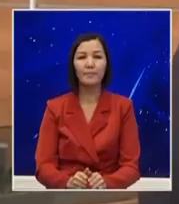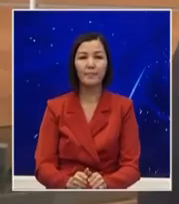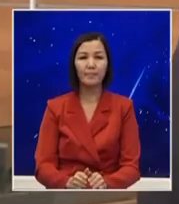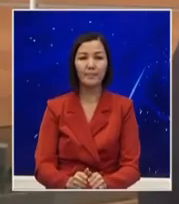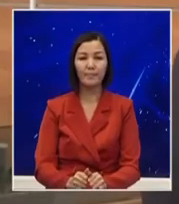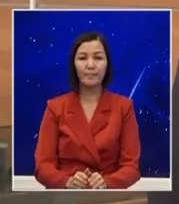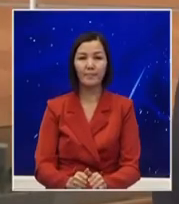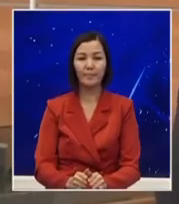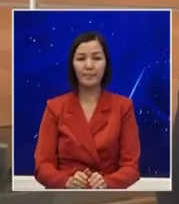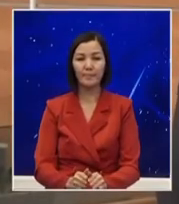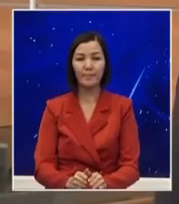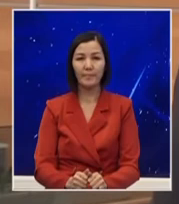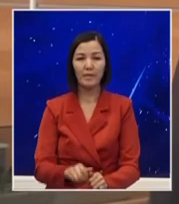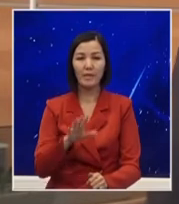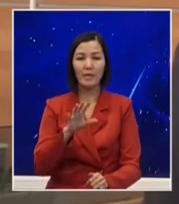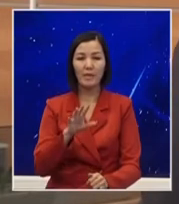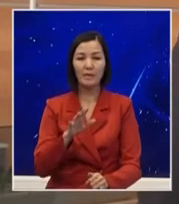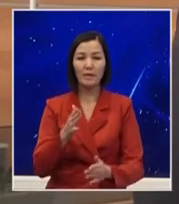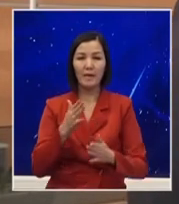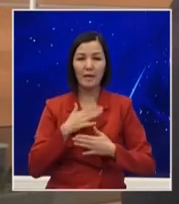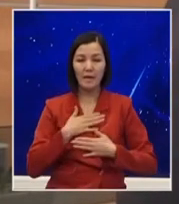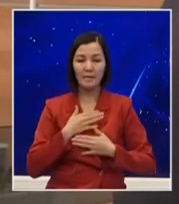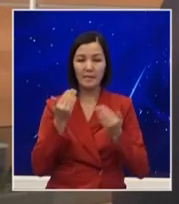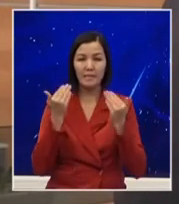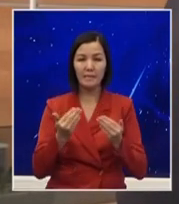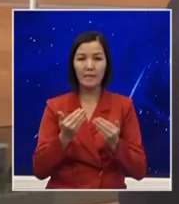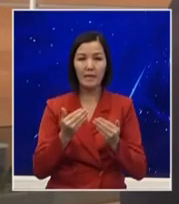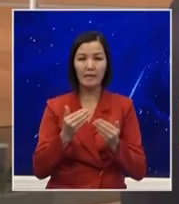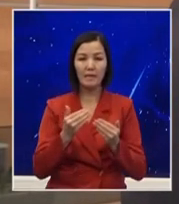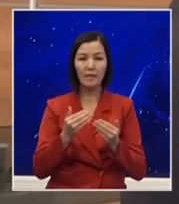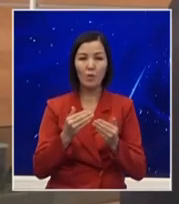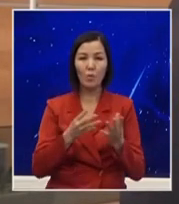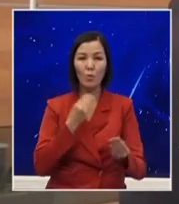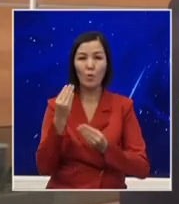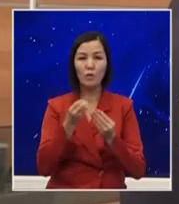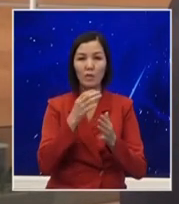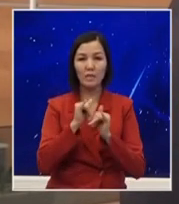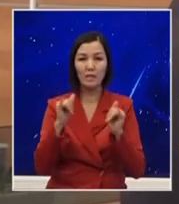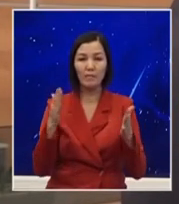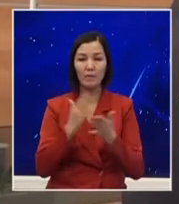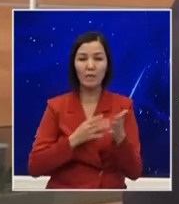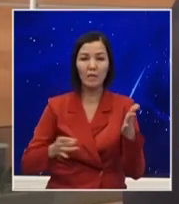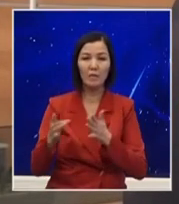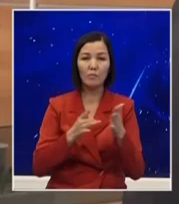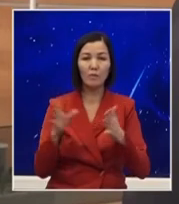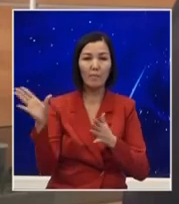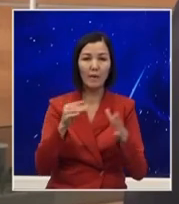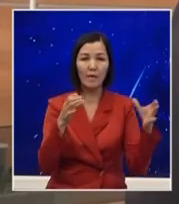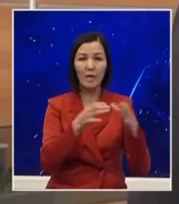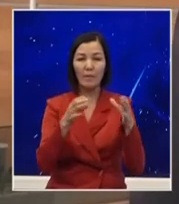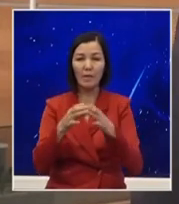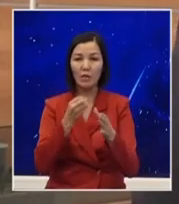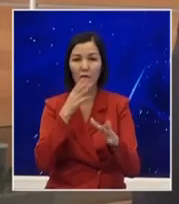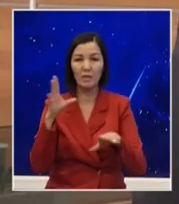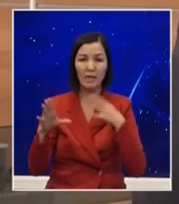Наша команда баскетболистов. Қазір елімізде баскетбол ойыны қарқынды дамып жатыр. Республикалық жарыстарға барлық команда жақсы дайындалып